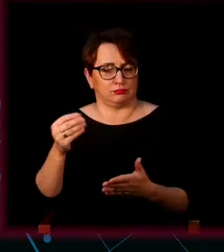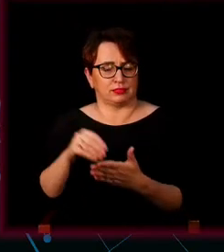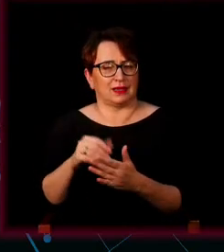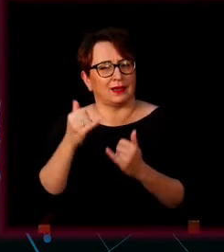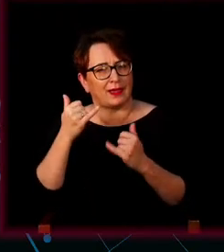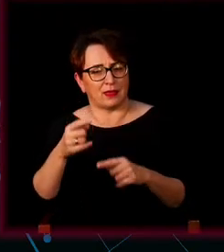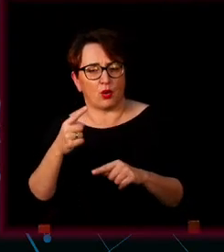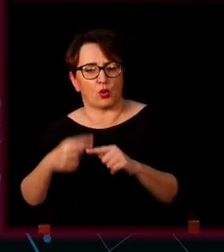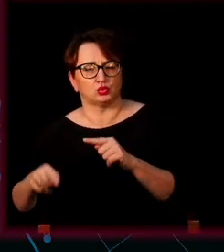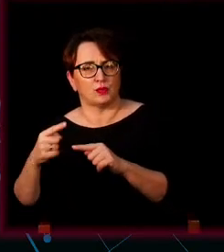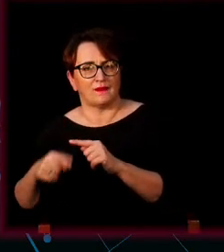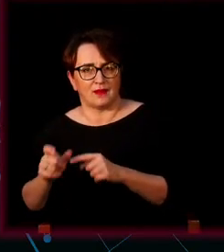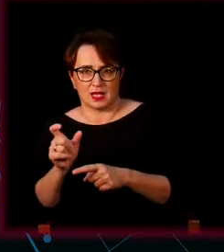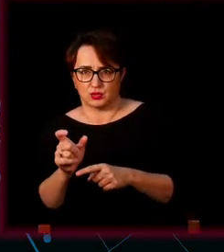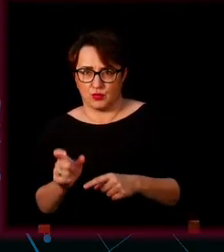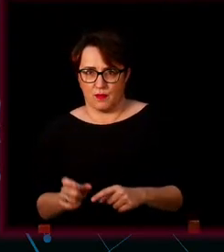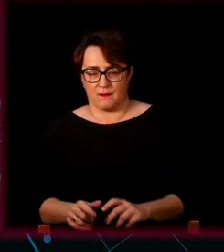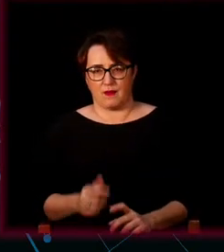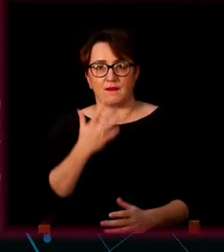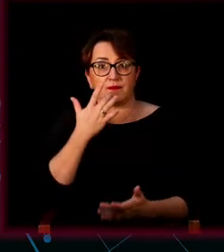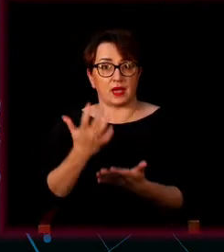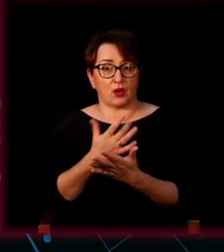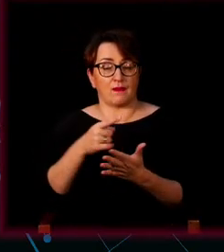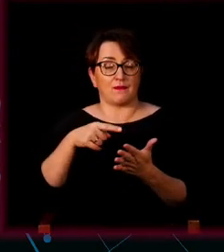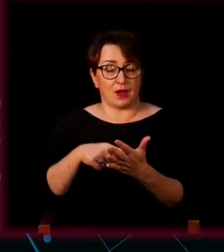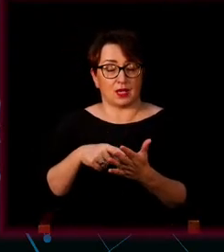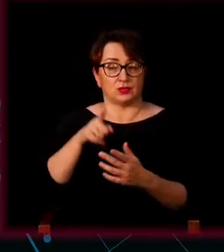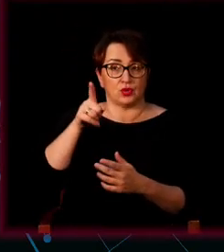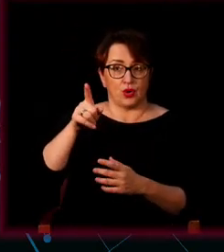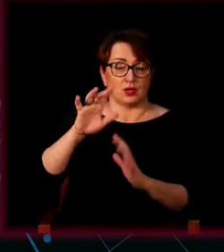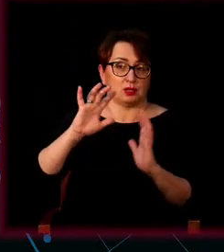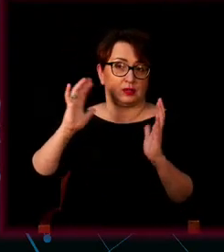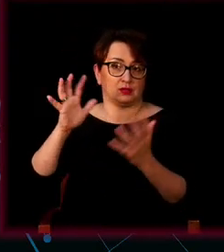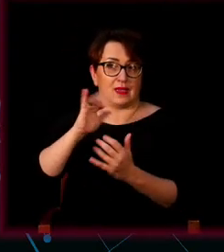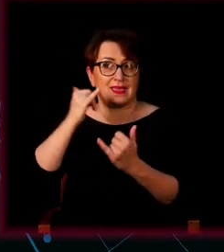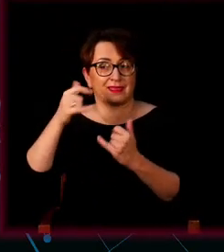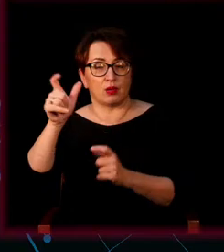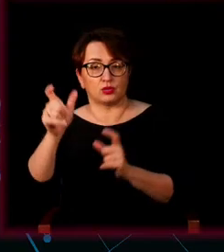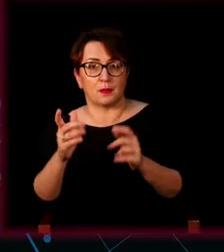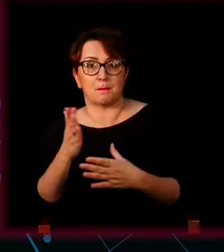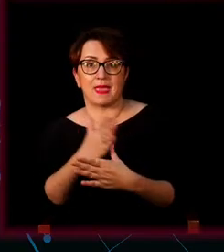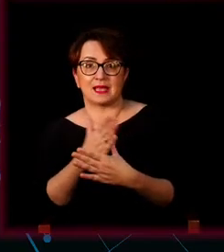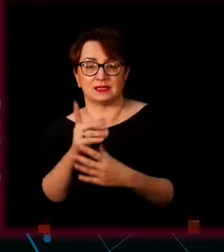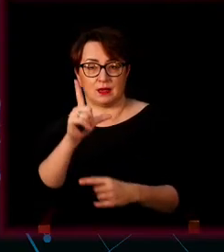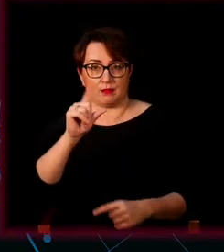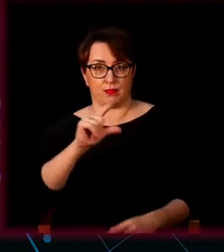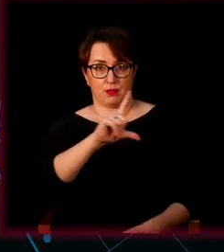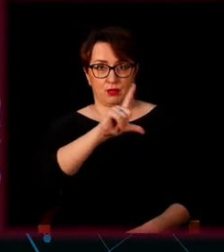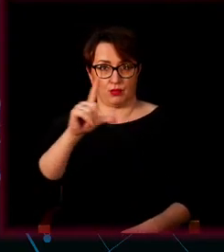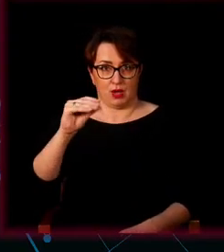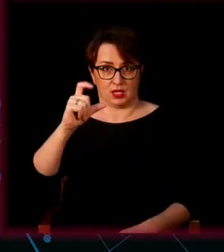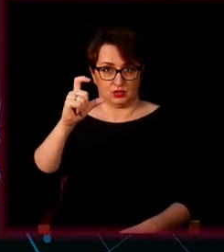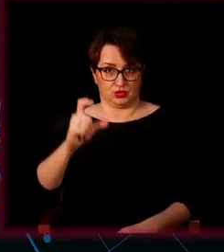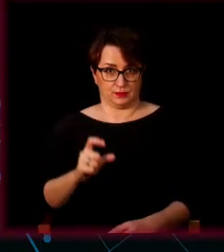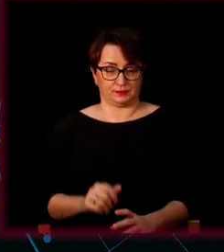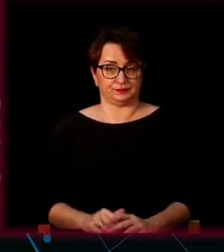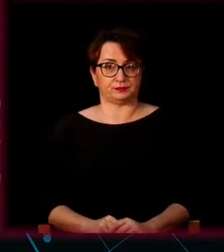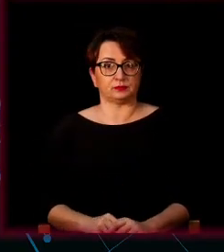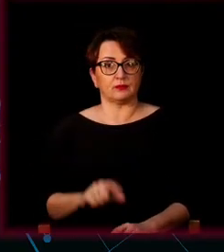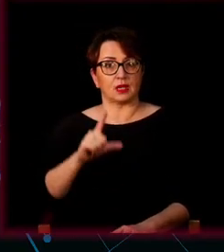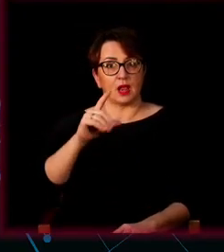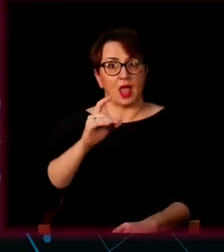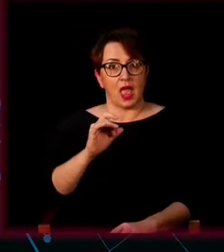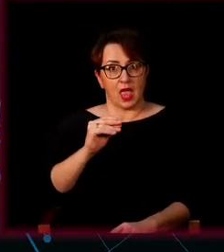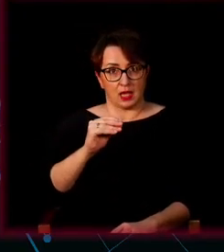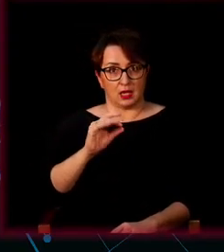z innymi końcówkami wykorzystywanymi właśnie przez takie istoty, które są pomiędzy płciami. No, Le Guin jeszcze tak